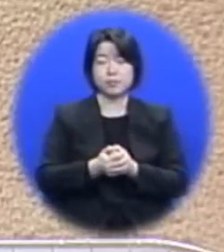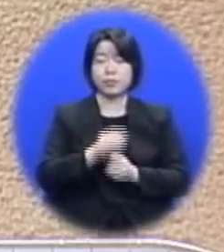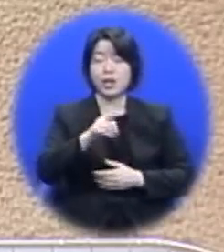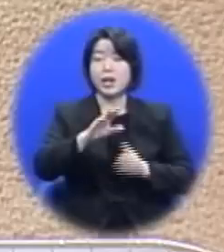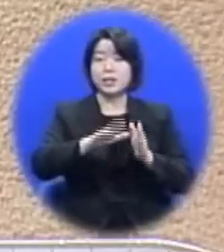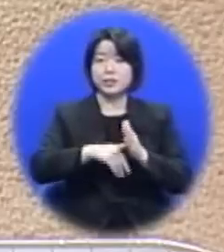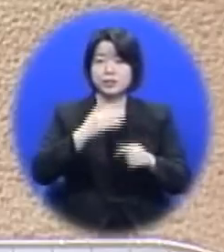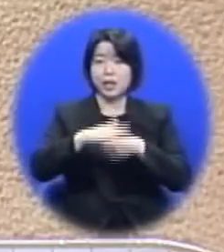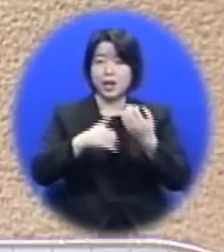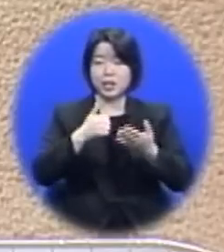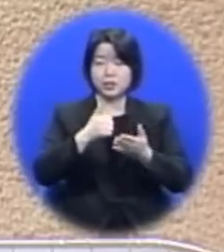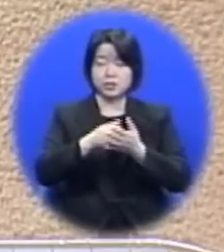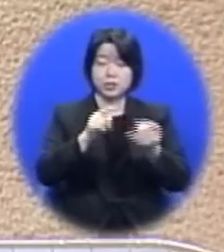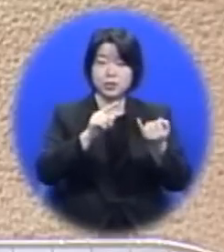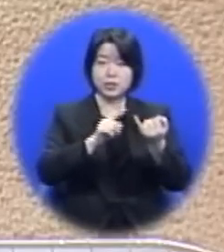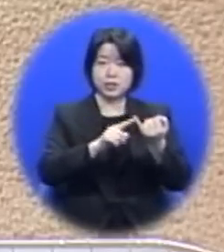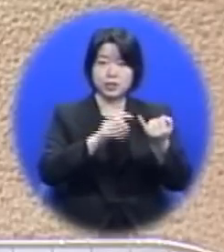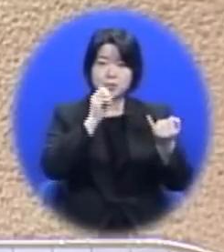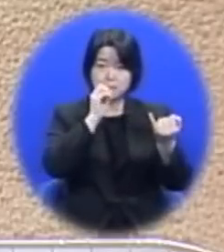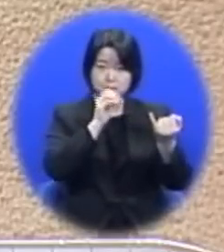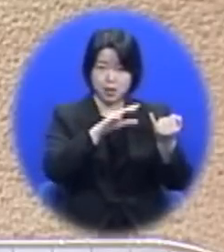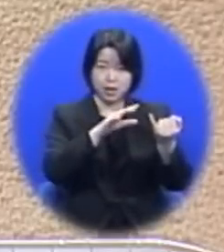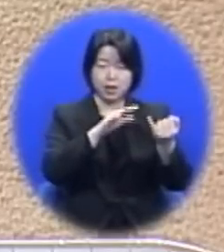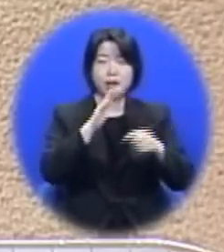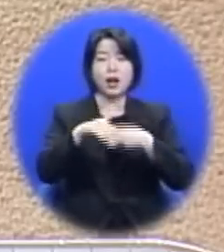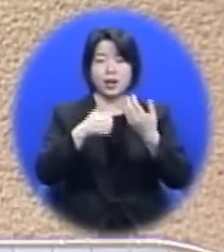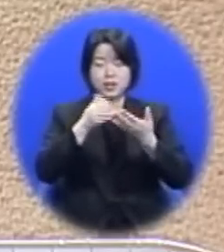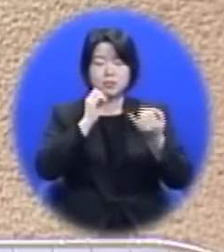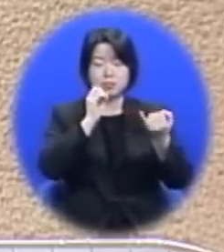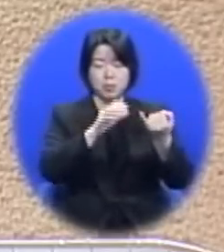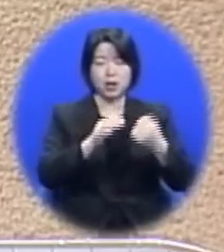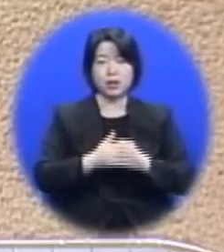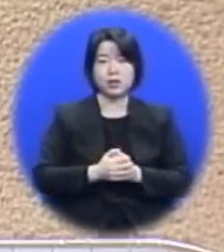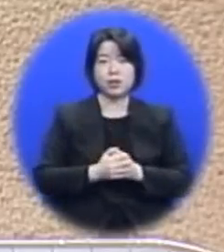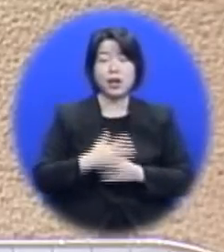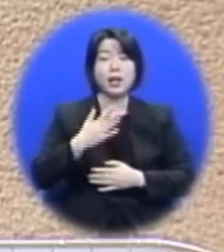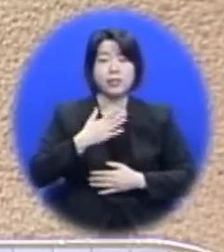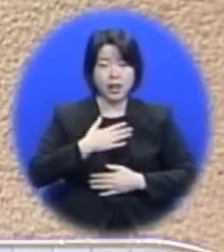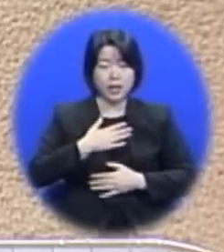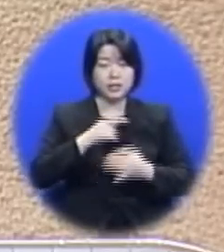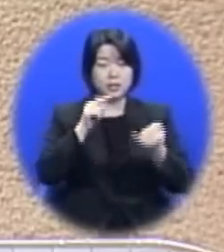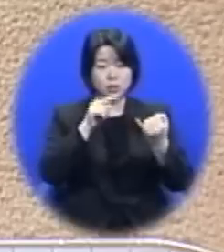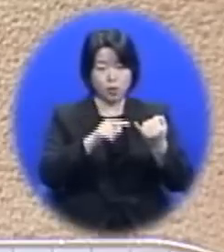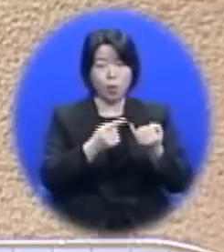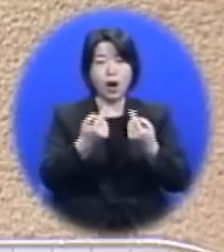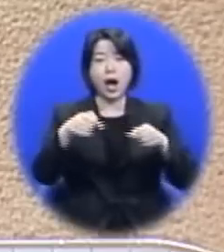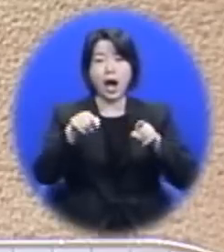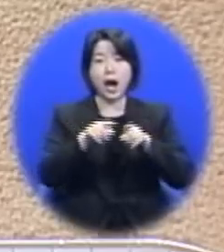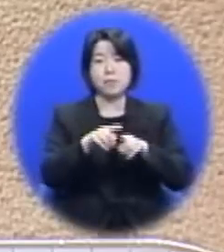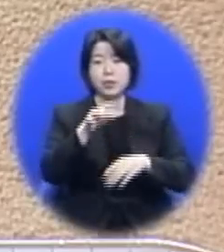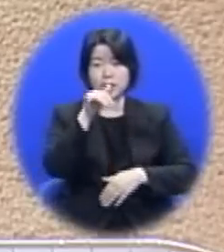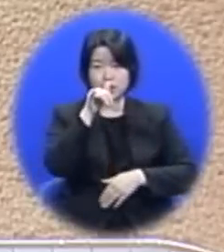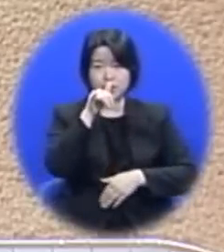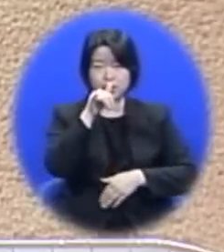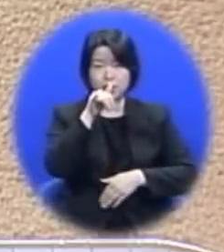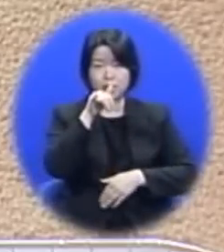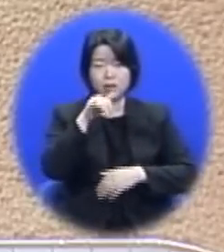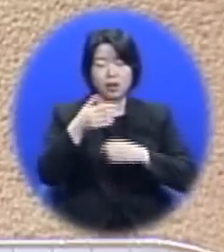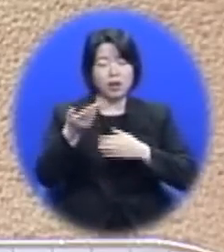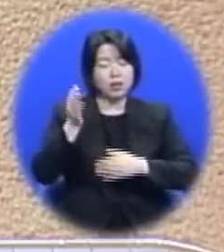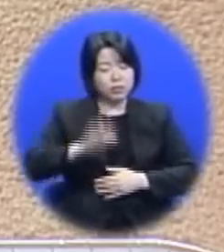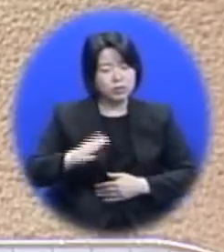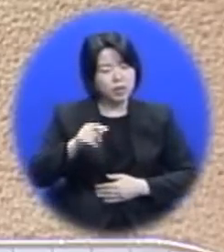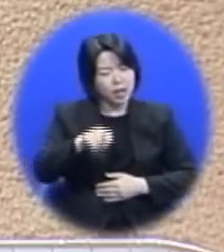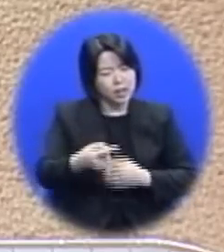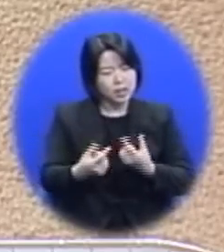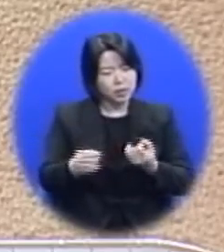그때 하나님께서 그 자매에게 말씀하셨어요. 나는 너와 함께 있다. 아니, 그런데 내가